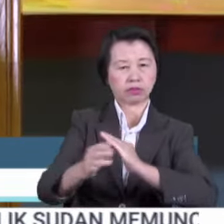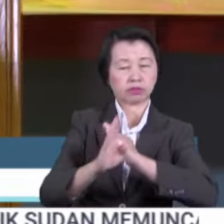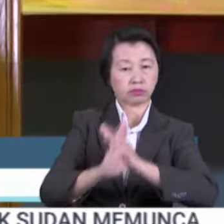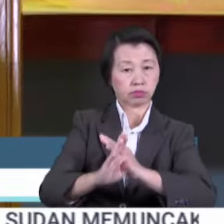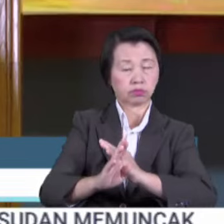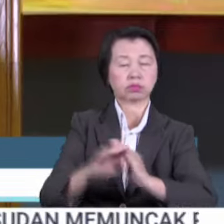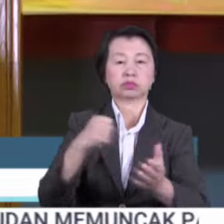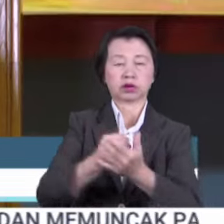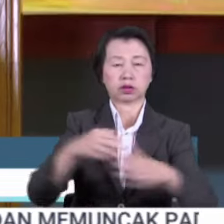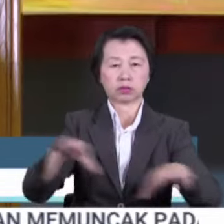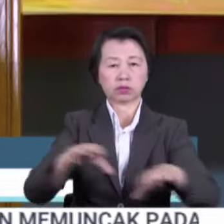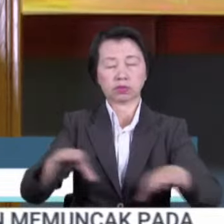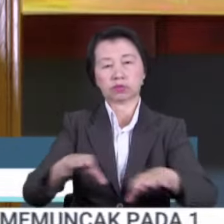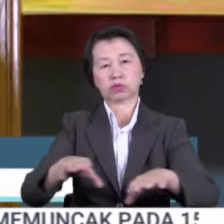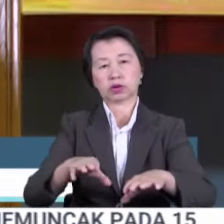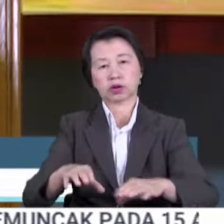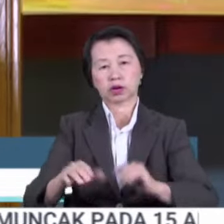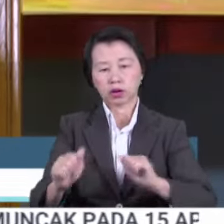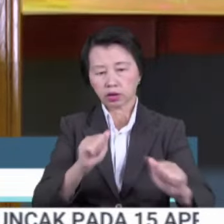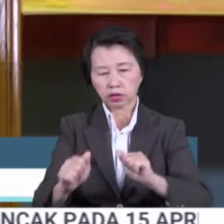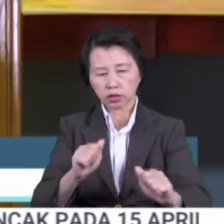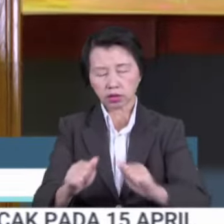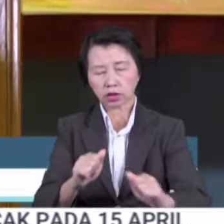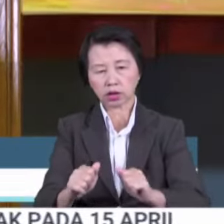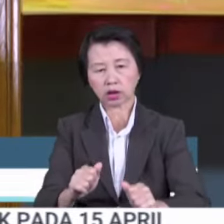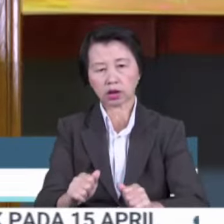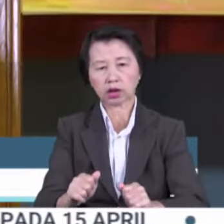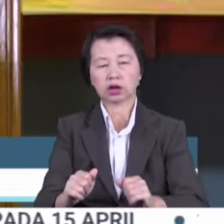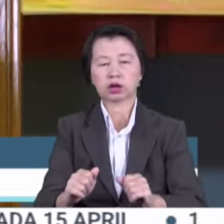dalam melaksanakan kegiatan-kegiatan